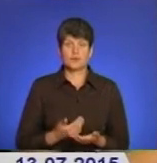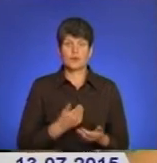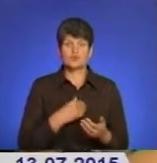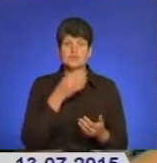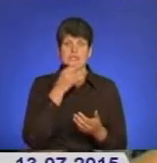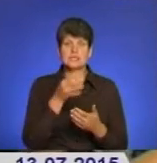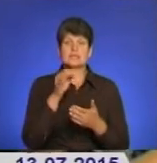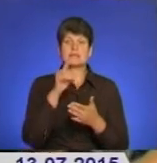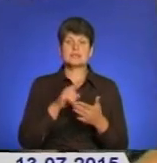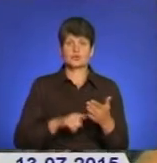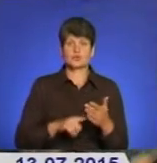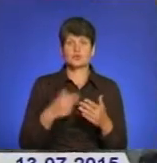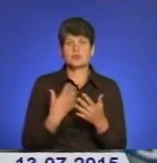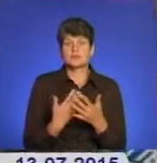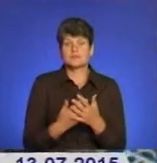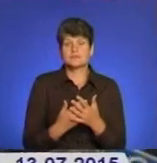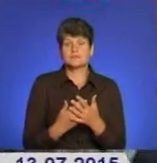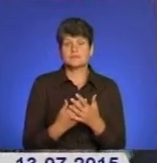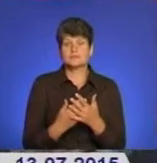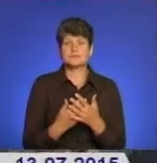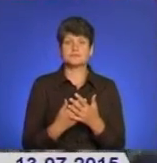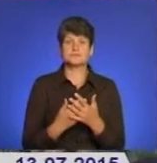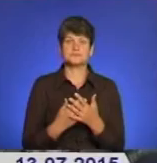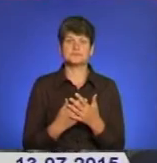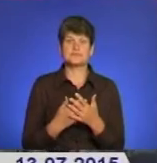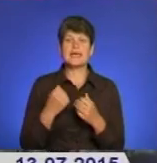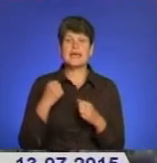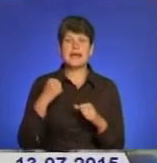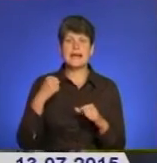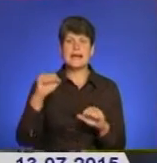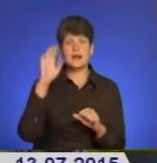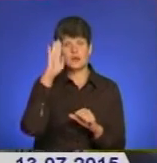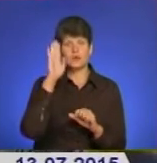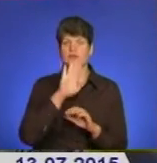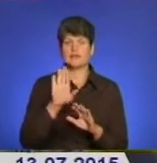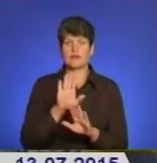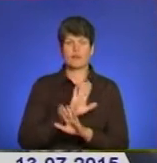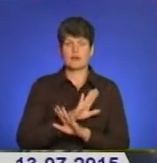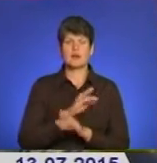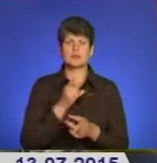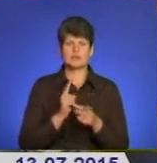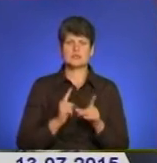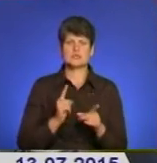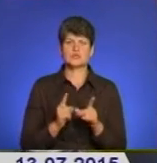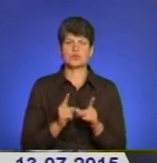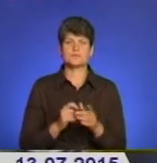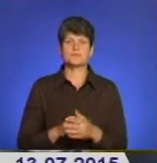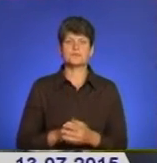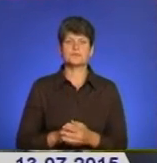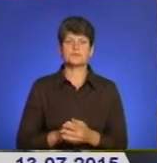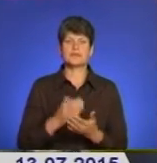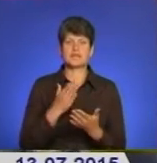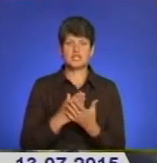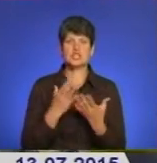що, мабуть, все-таки герої не вмирають, дійсно. Є